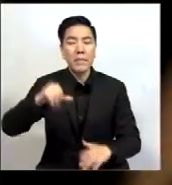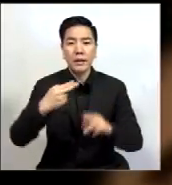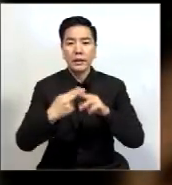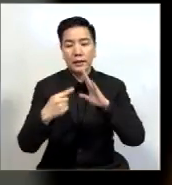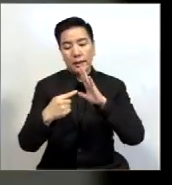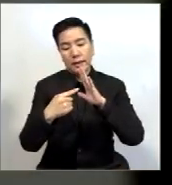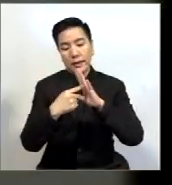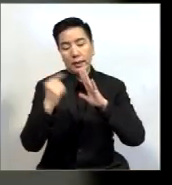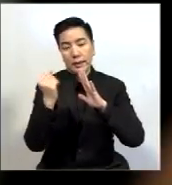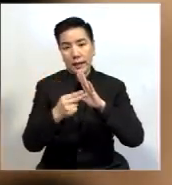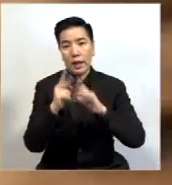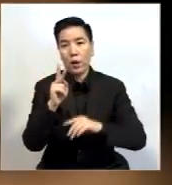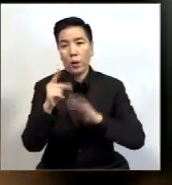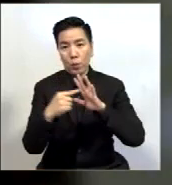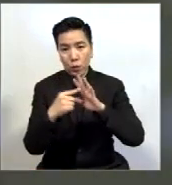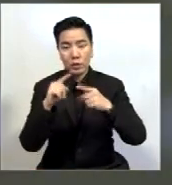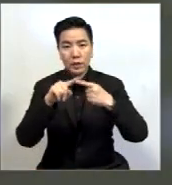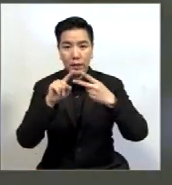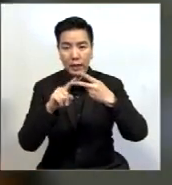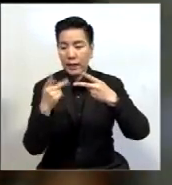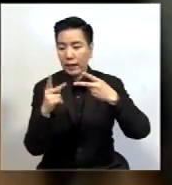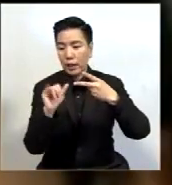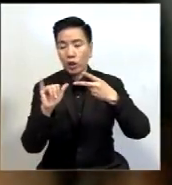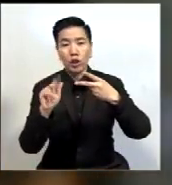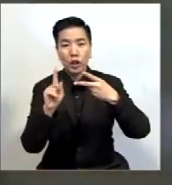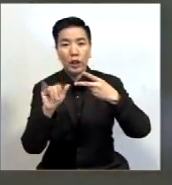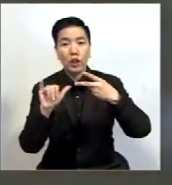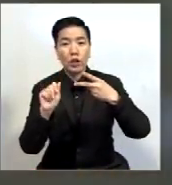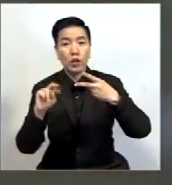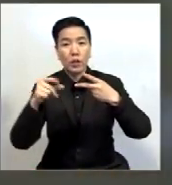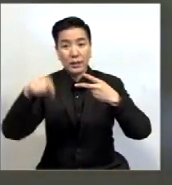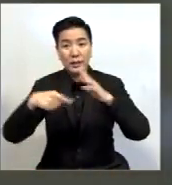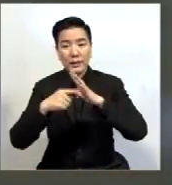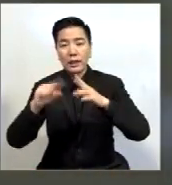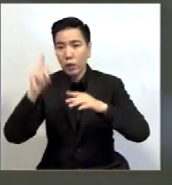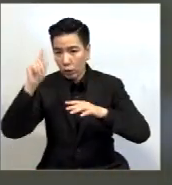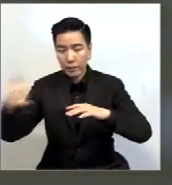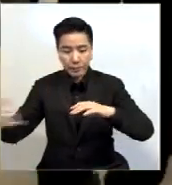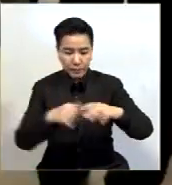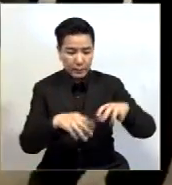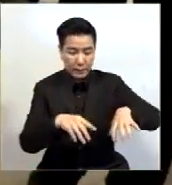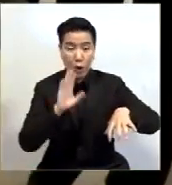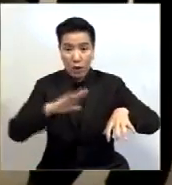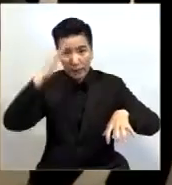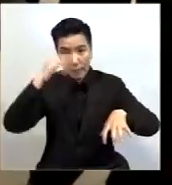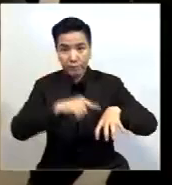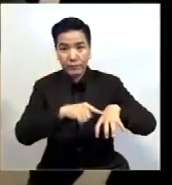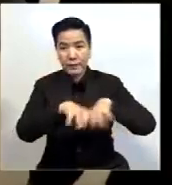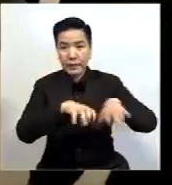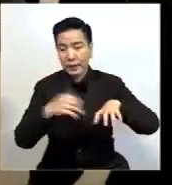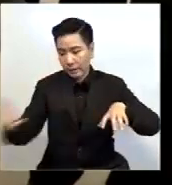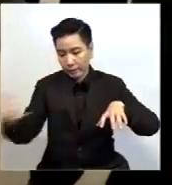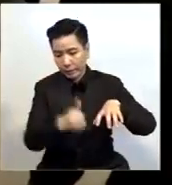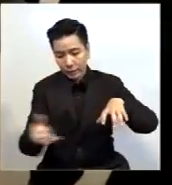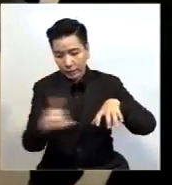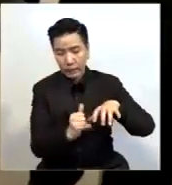แทกูและเมืองขยองซังก็ต้องเข้าพื้นที่ควบคุมของรัฐบาลซึ่งกระทรวงมหาดไทยได้ร่วมกับหน่วยงานทหารจัดพื้น